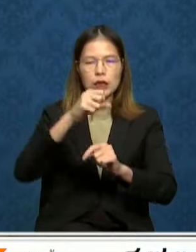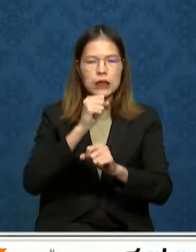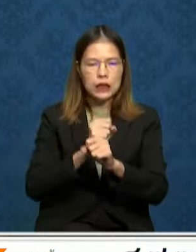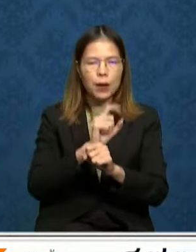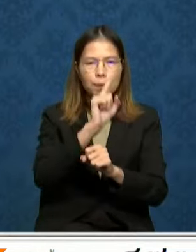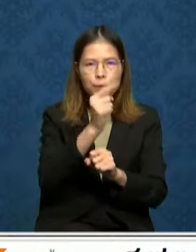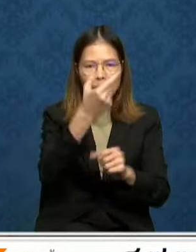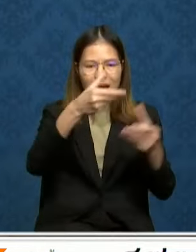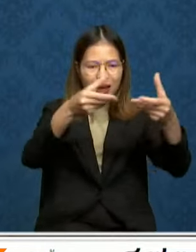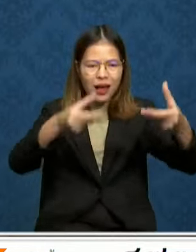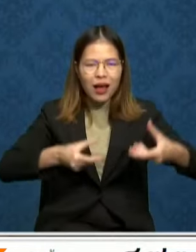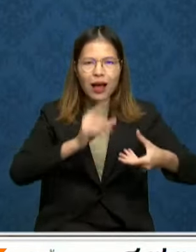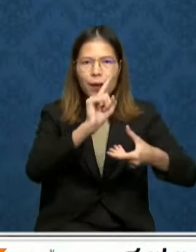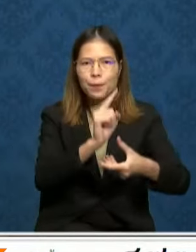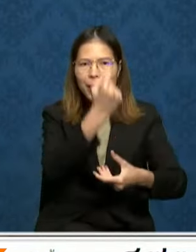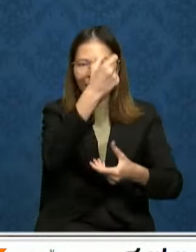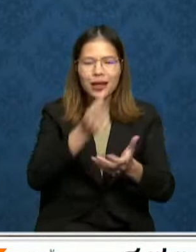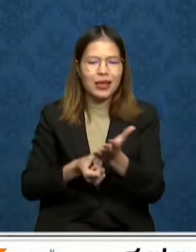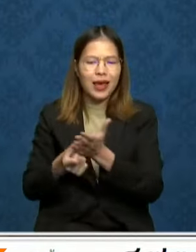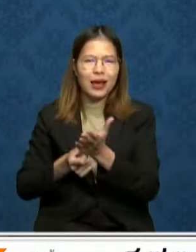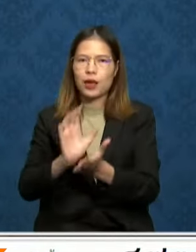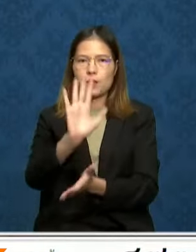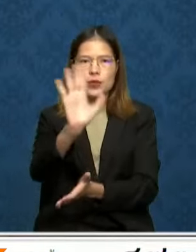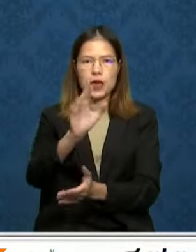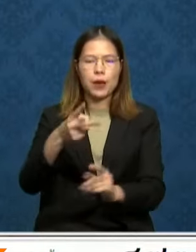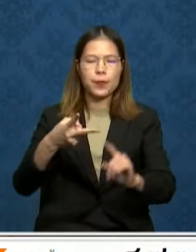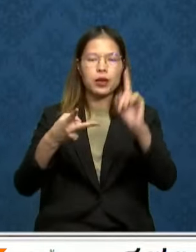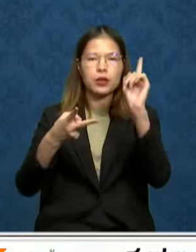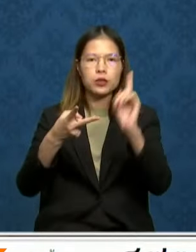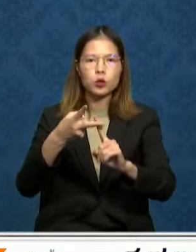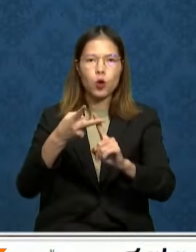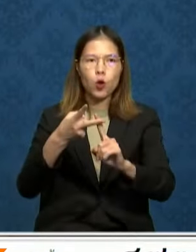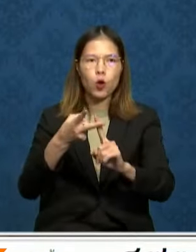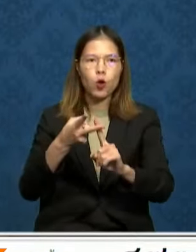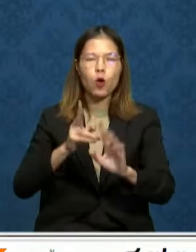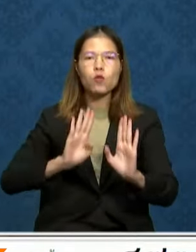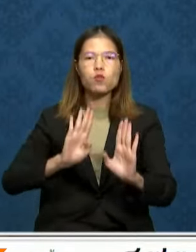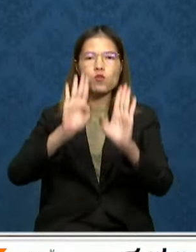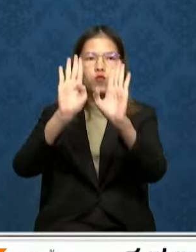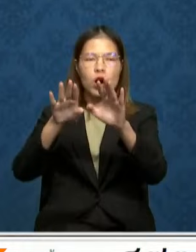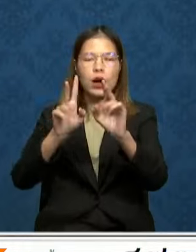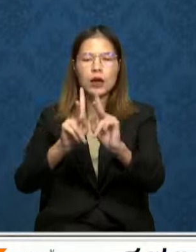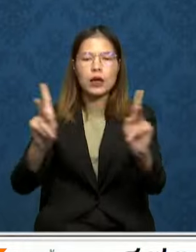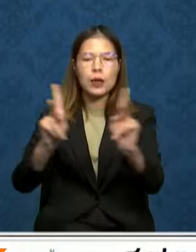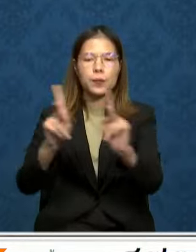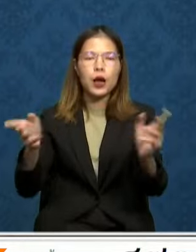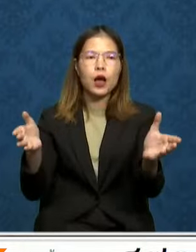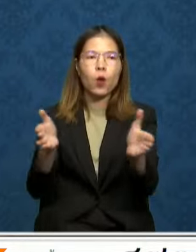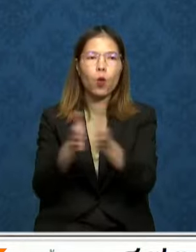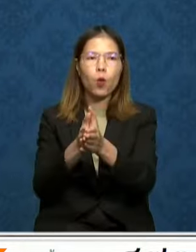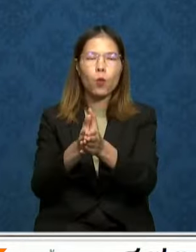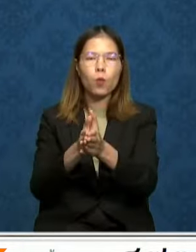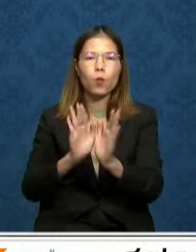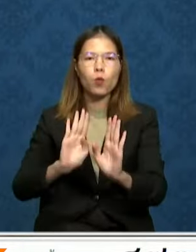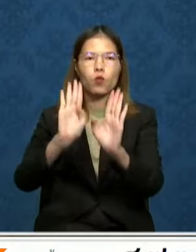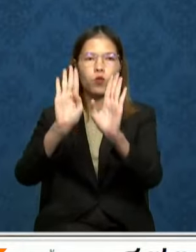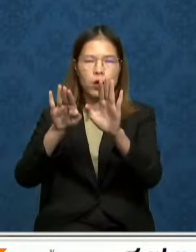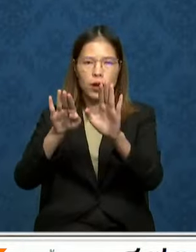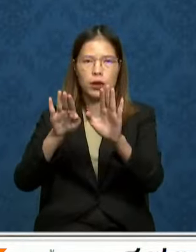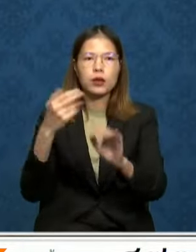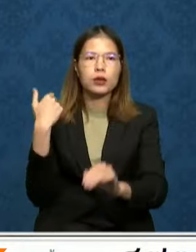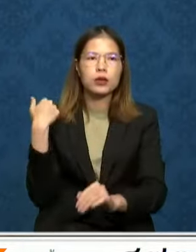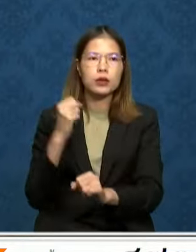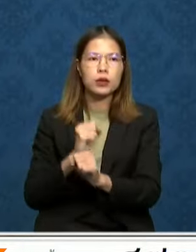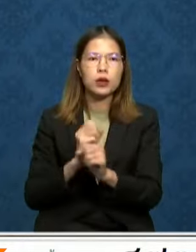ทั้งฉบับไม่ใช่การแก้ไขรัฐธรรมนูญประเด็นที่ 2นี้ผมขอฝากไปยังกรรมาธิการร่วมอีกประเด็นนึง